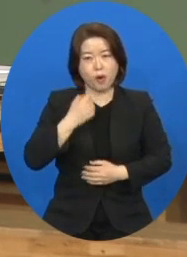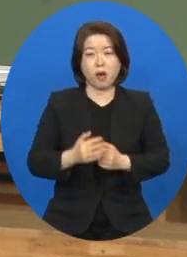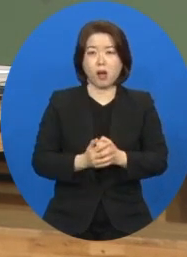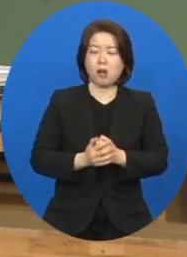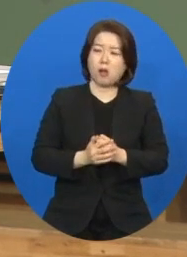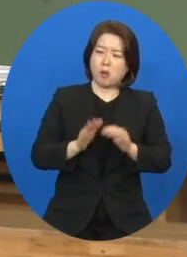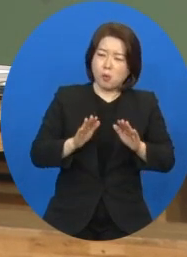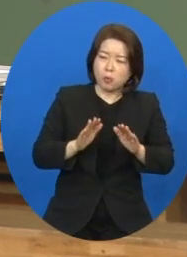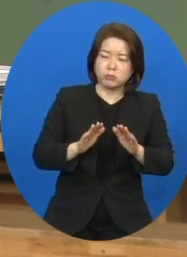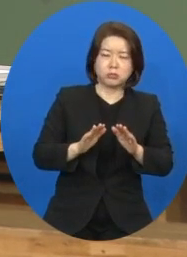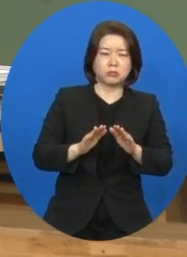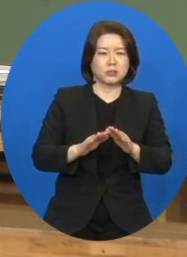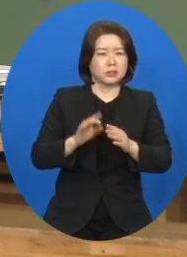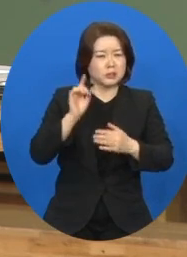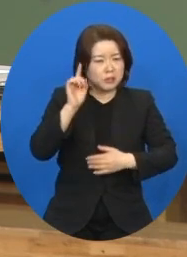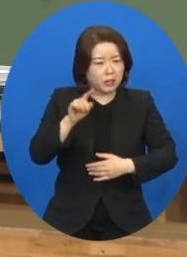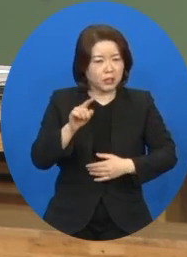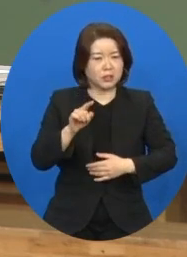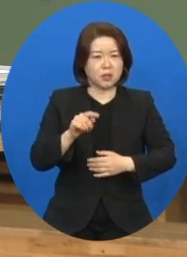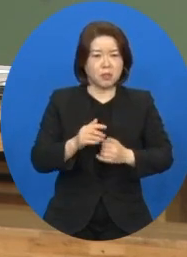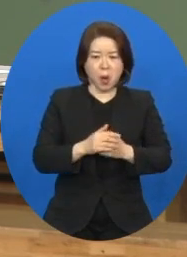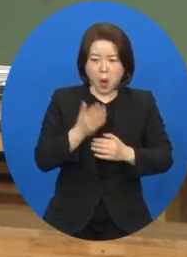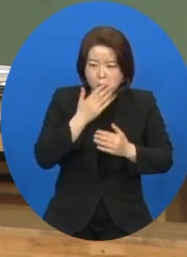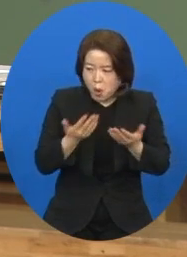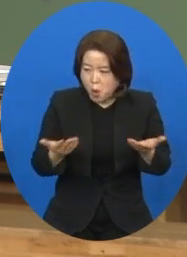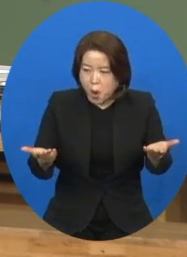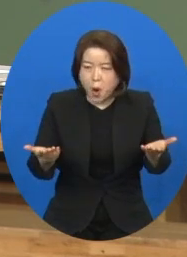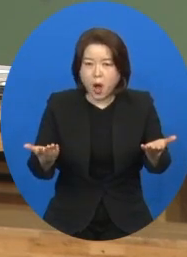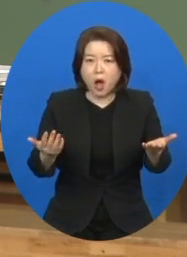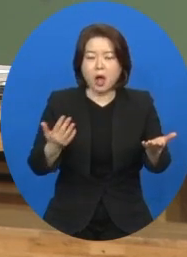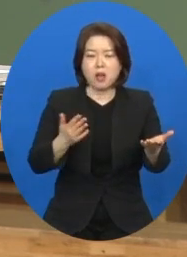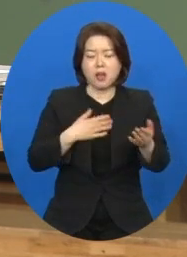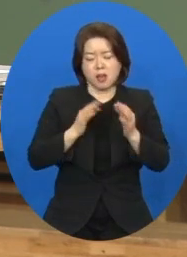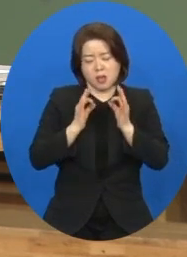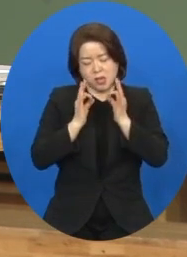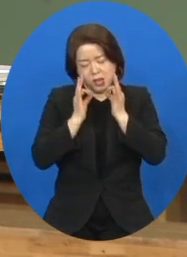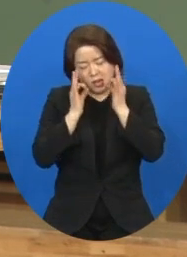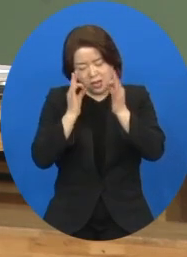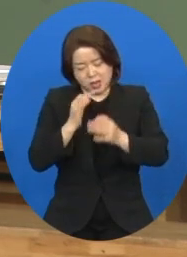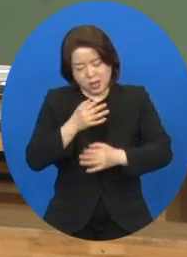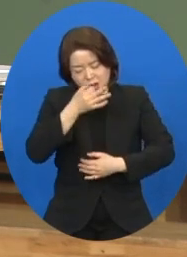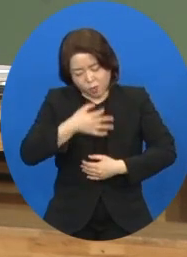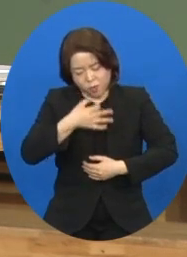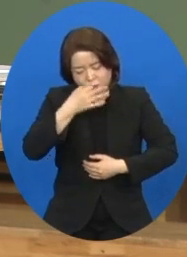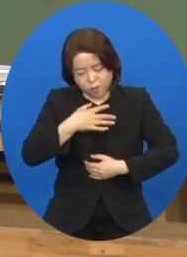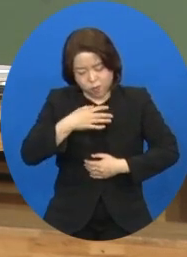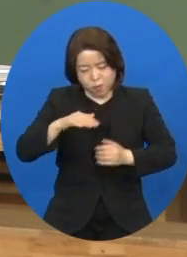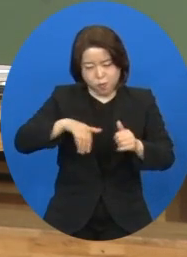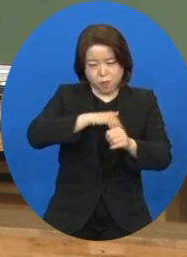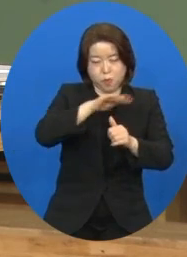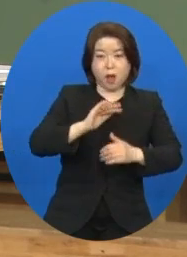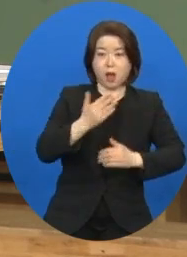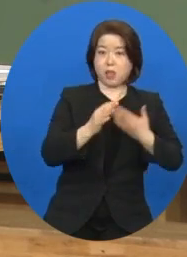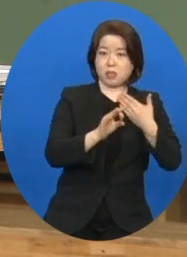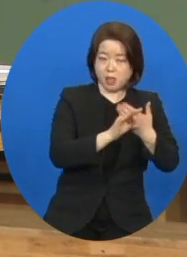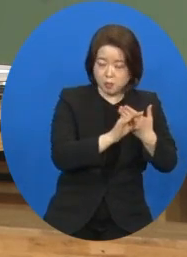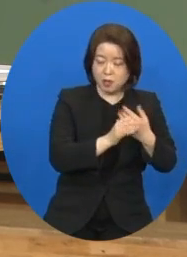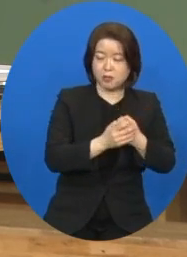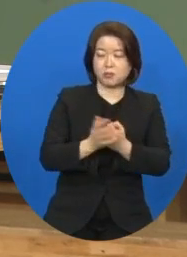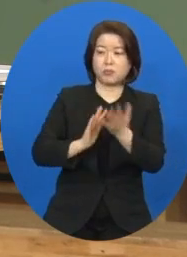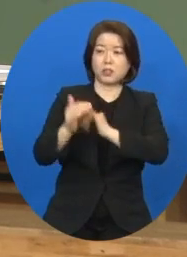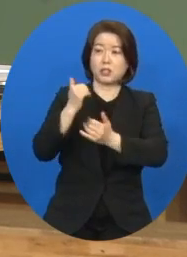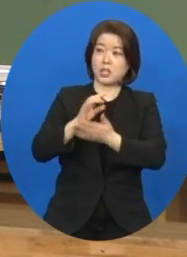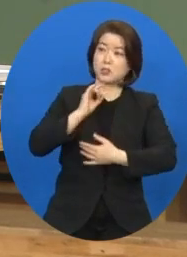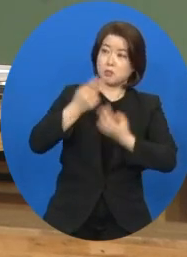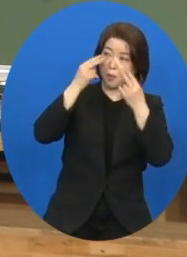오늘 내일 먹을 것도 없는 이런 절박한 처지에 몰려 있으면 예수님만 바라보라는